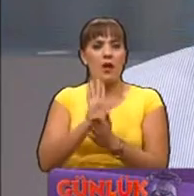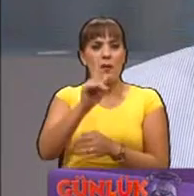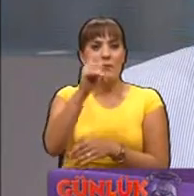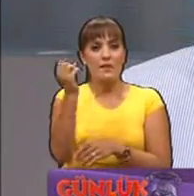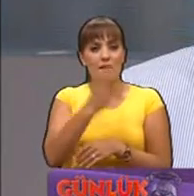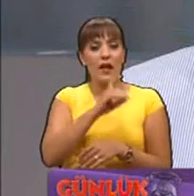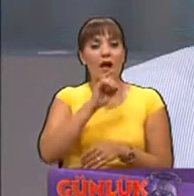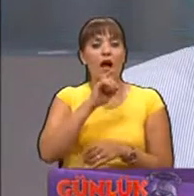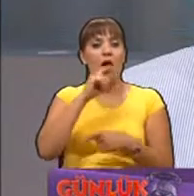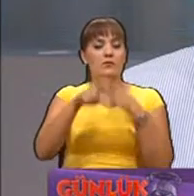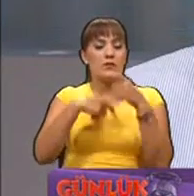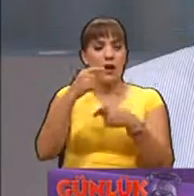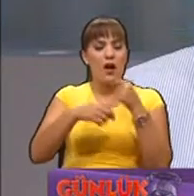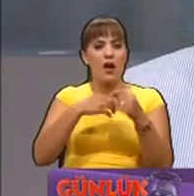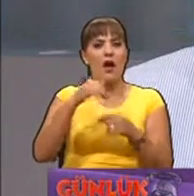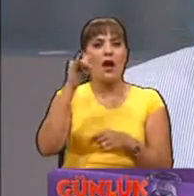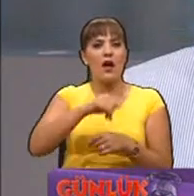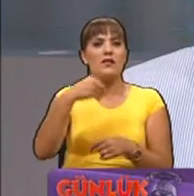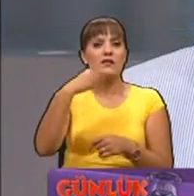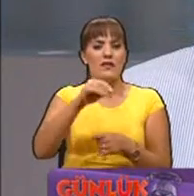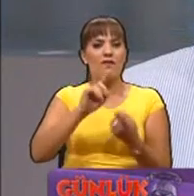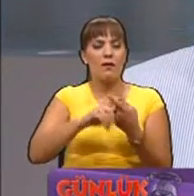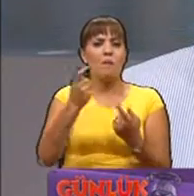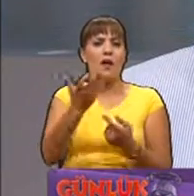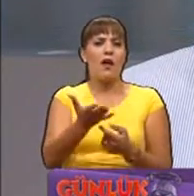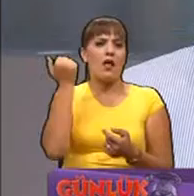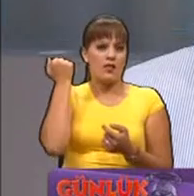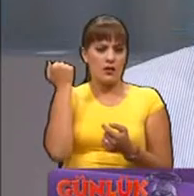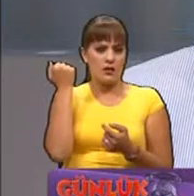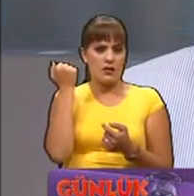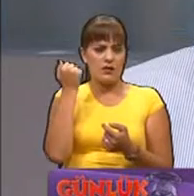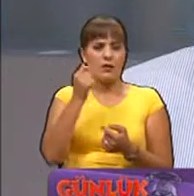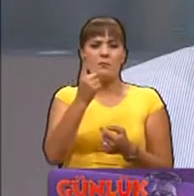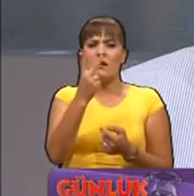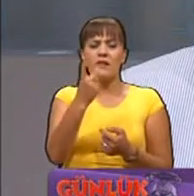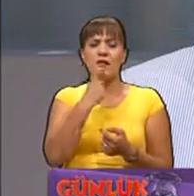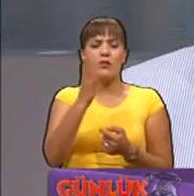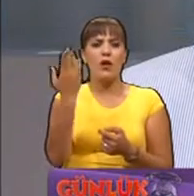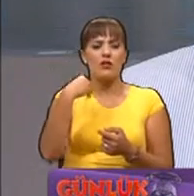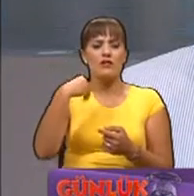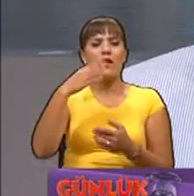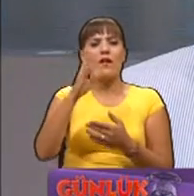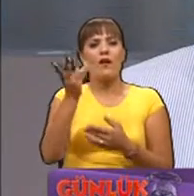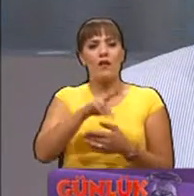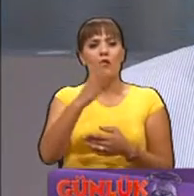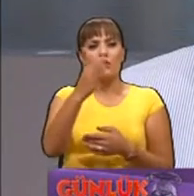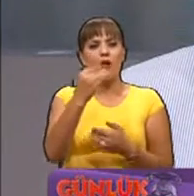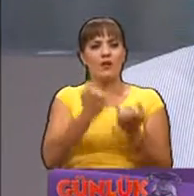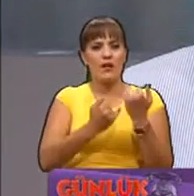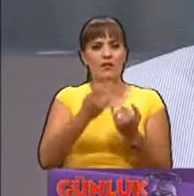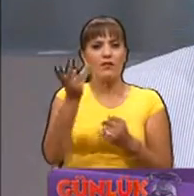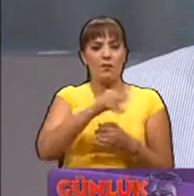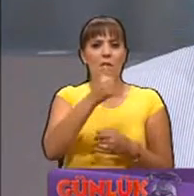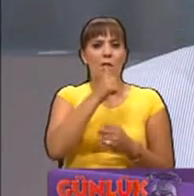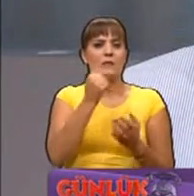bir tanesi amcam hakkını sattı ve parasını aldı. 1-2 yıl önce de vefat etti. 4 kardeş vefat etti,